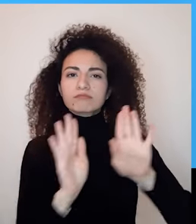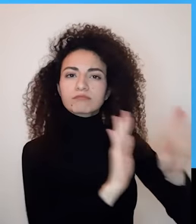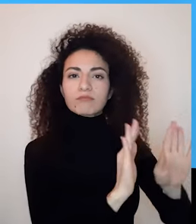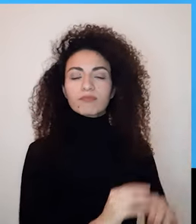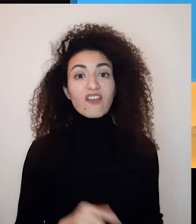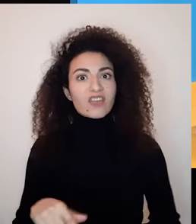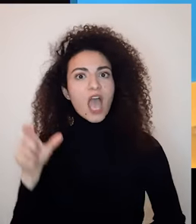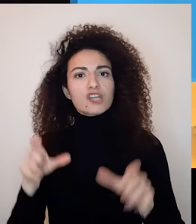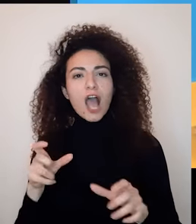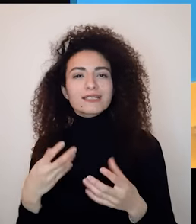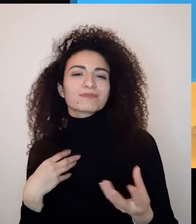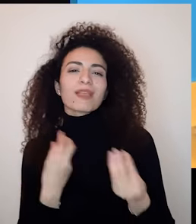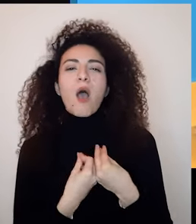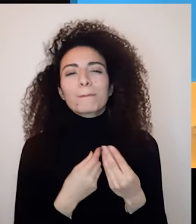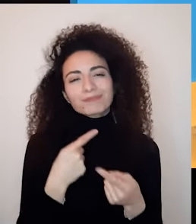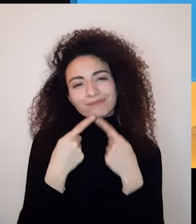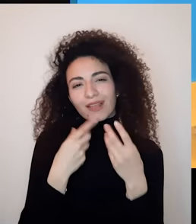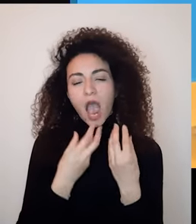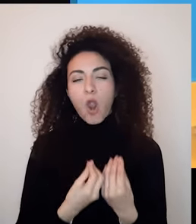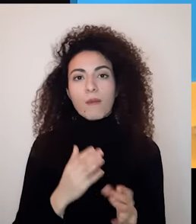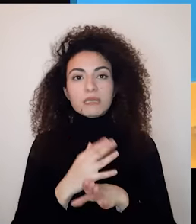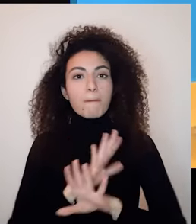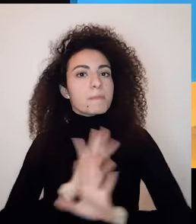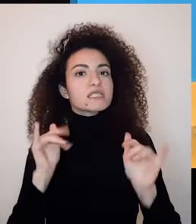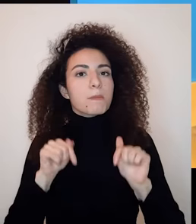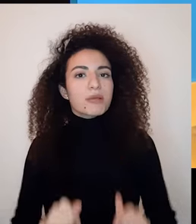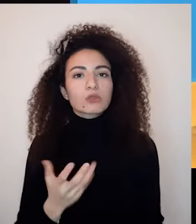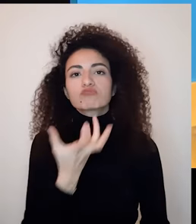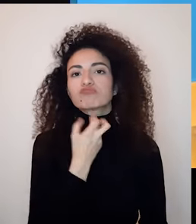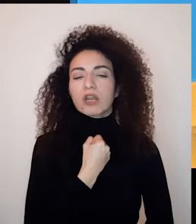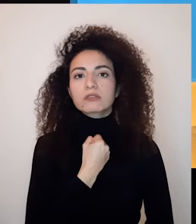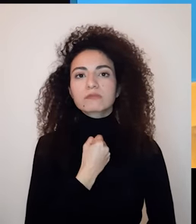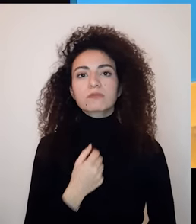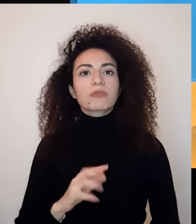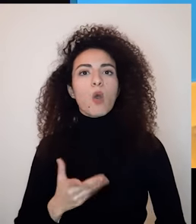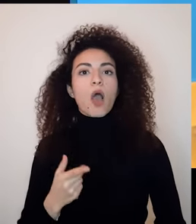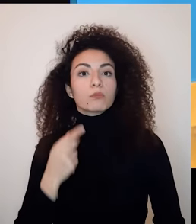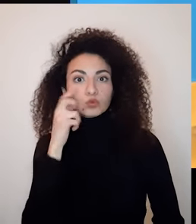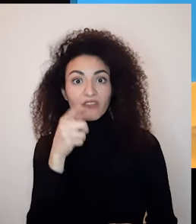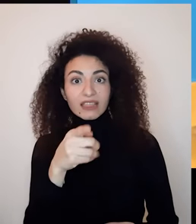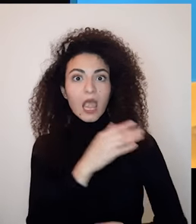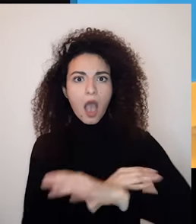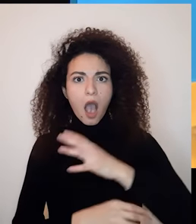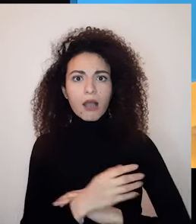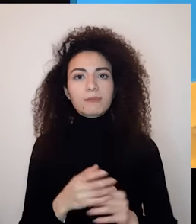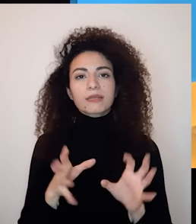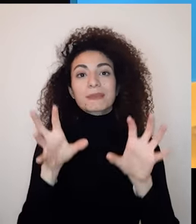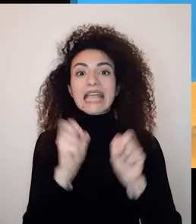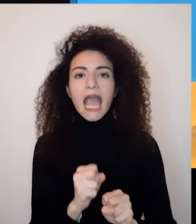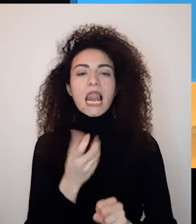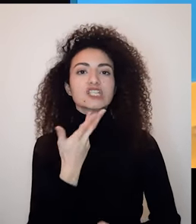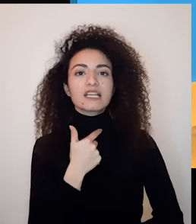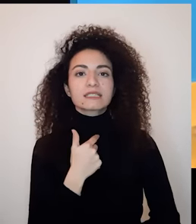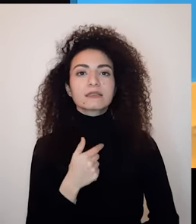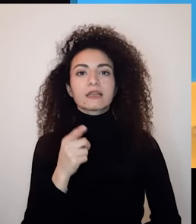خوف وتردد. فبعض الأشخاص يمكن أنه يتوددوا عاطفيا لهدف جنسي بحت، أو يستغلوا إعاقتك حتى يتحرشوا